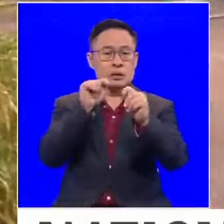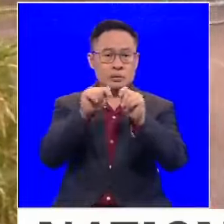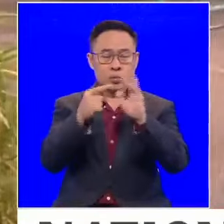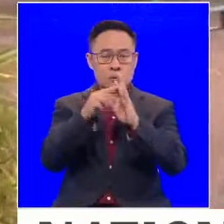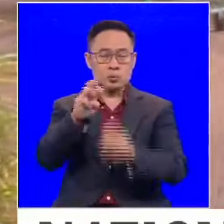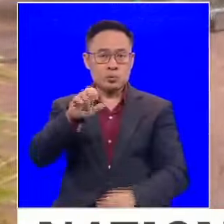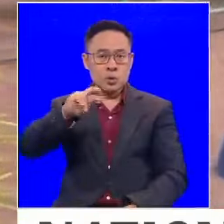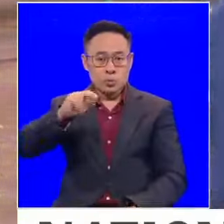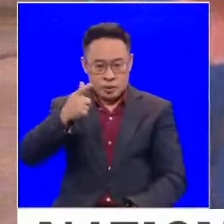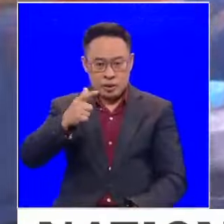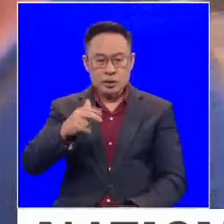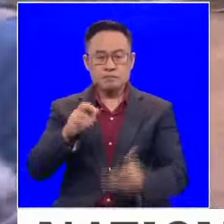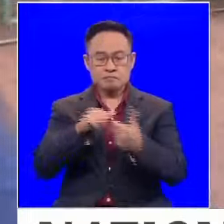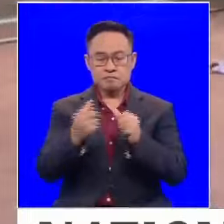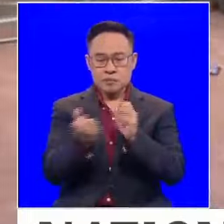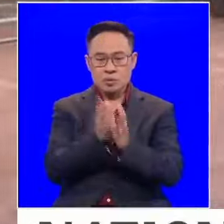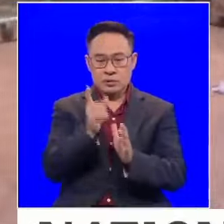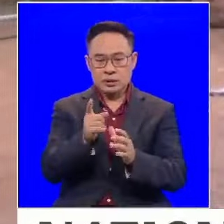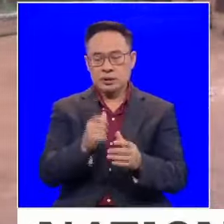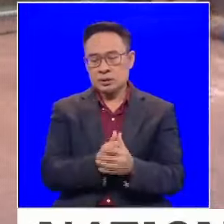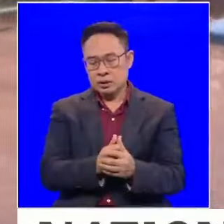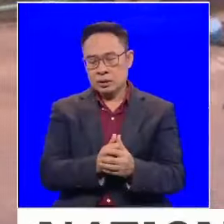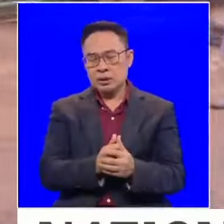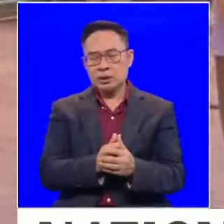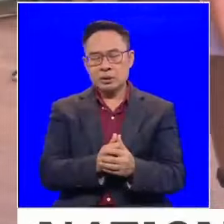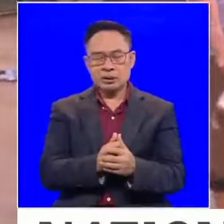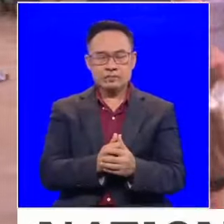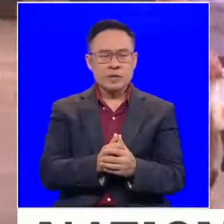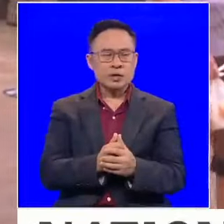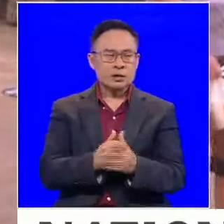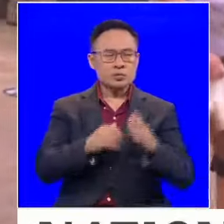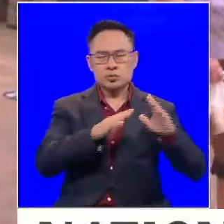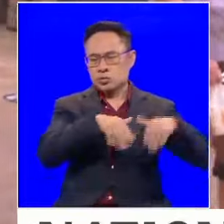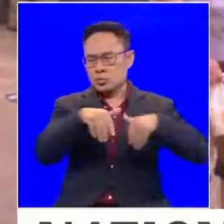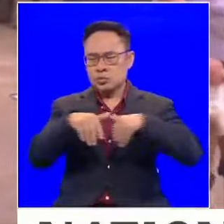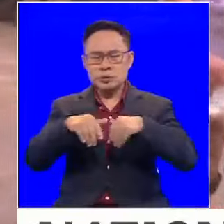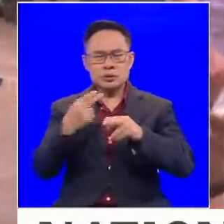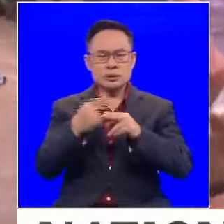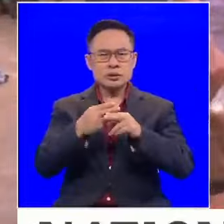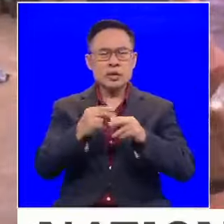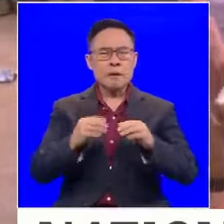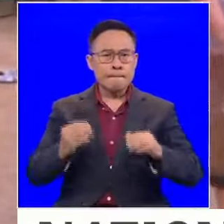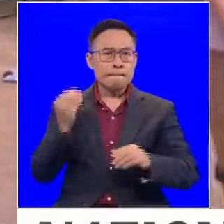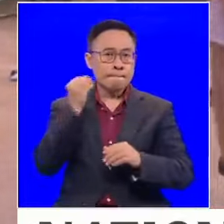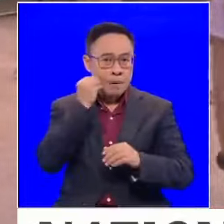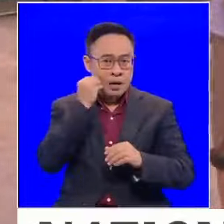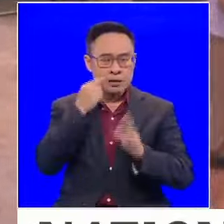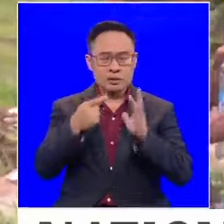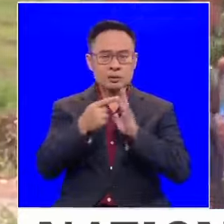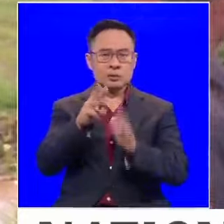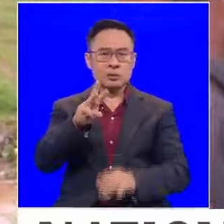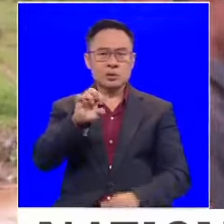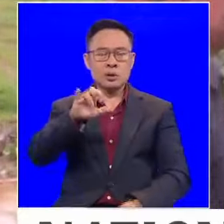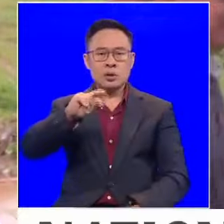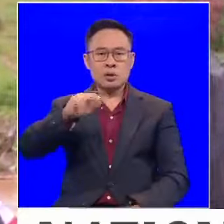นึ่งตำบลนะคะในพื้นที่ของบ้านเวียงหลายหน้าชื่อหมู่บ้านเนี่ยก็คือชื่อหมู่บ้านเวียงหลายหน้านะคะได้รับผลกระทบมาก